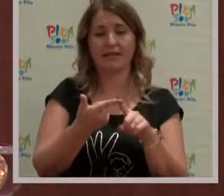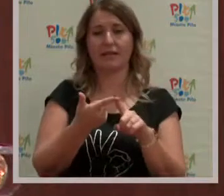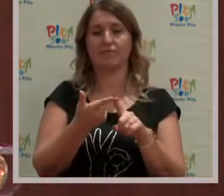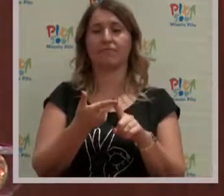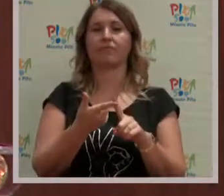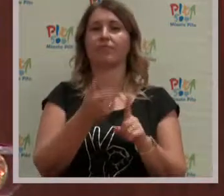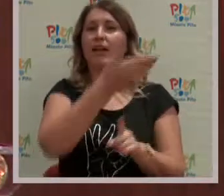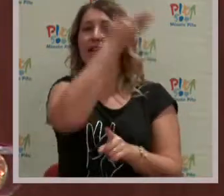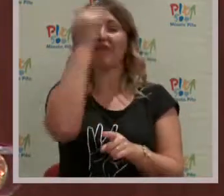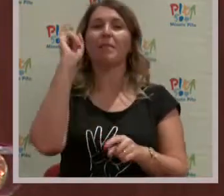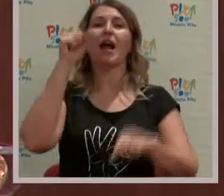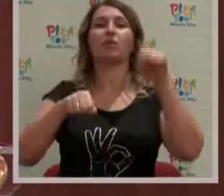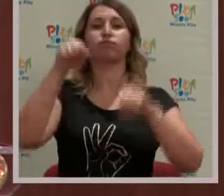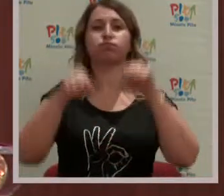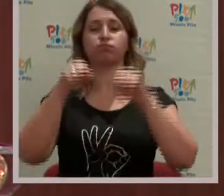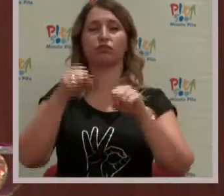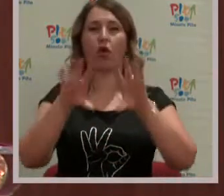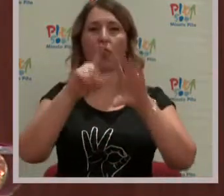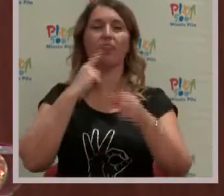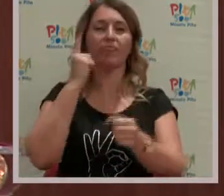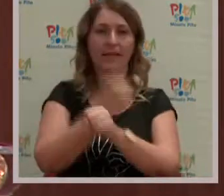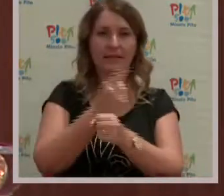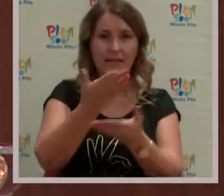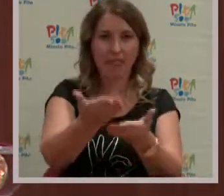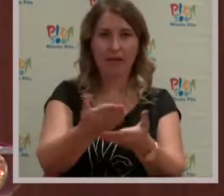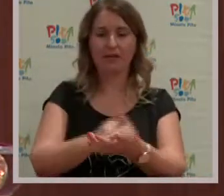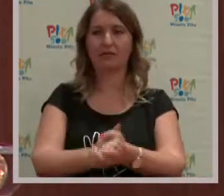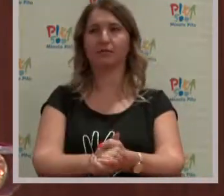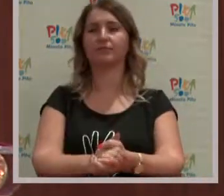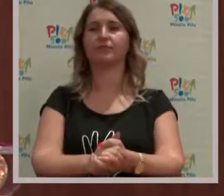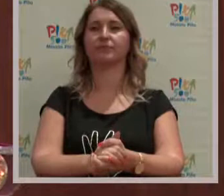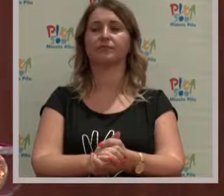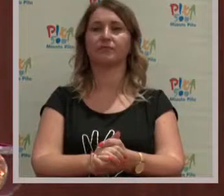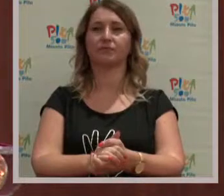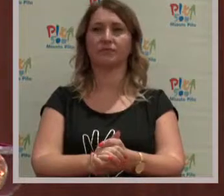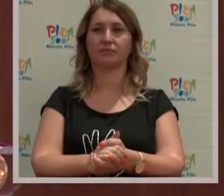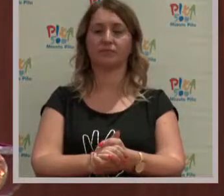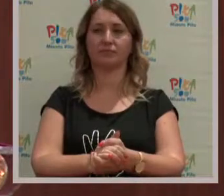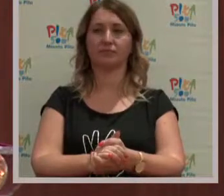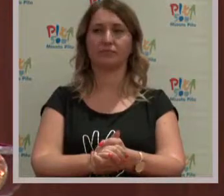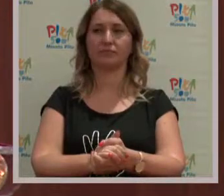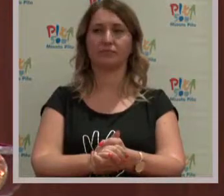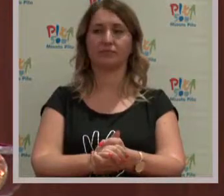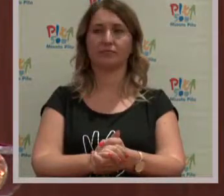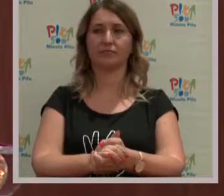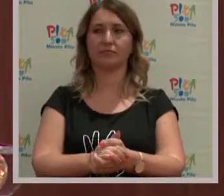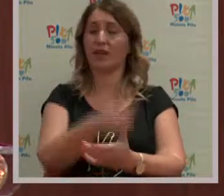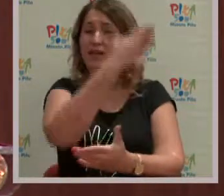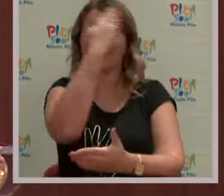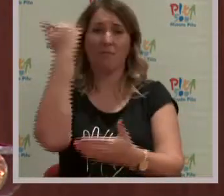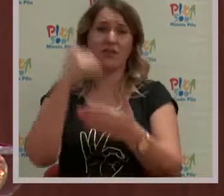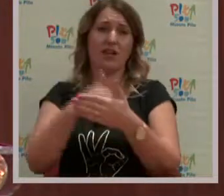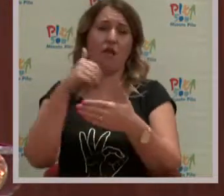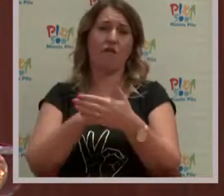prokuraturze trwało w stosunku do osób starych, które były w starym zarządzie. No i nie znamy zachowania